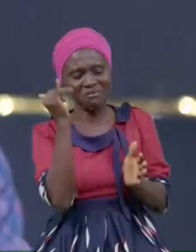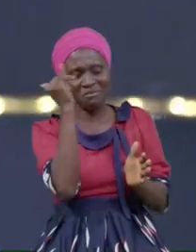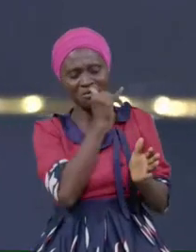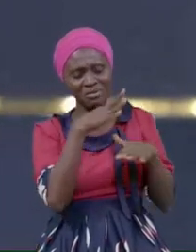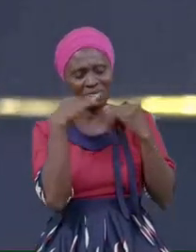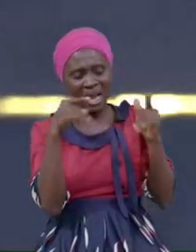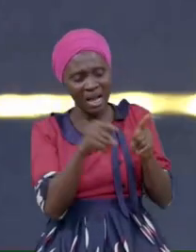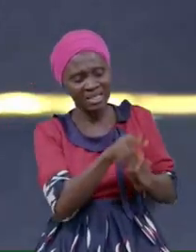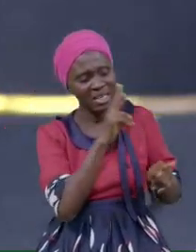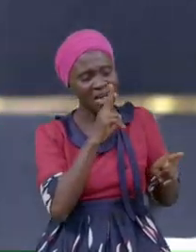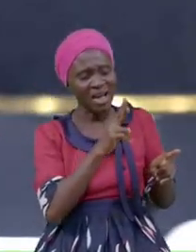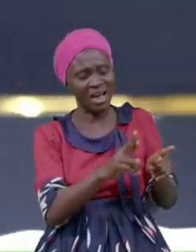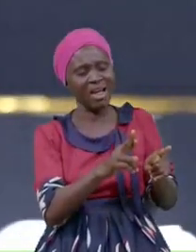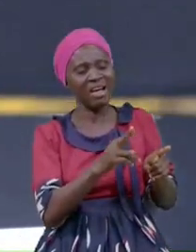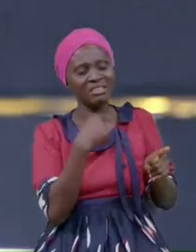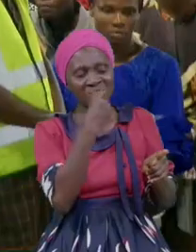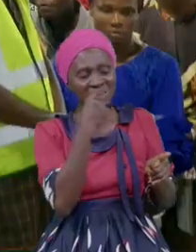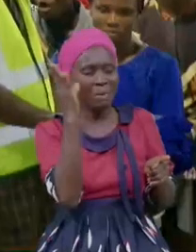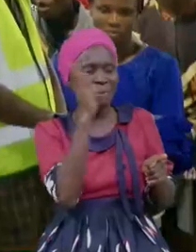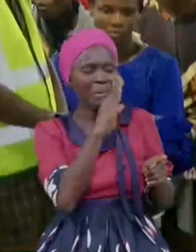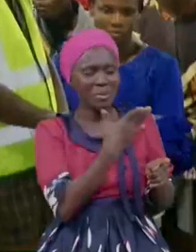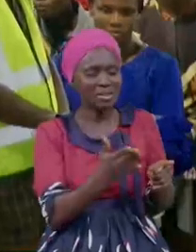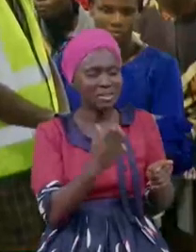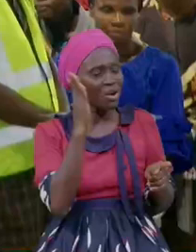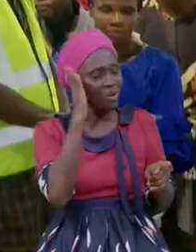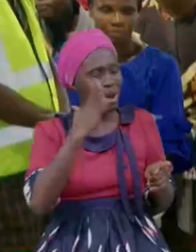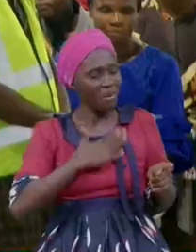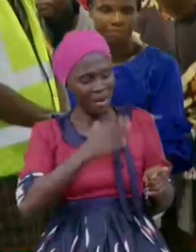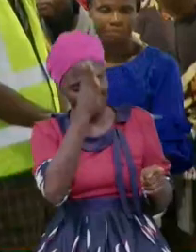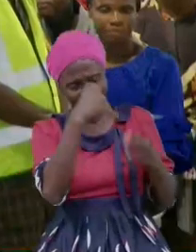cette vie frivole? Est-ce que mon papa dans le Seigneur va faire ça?